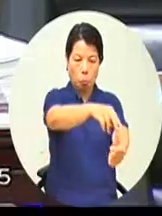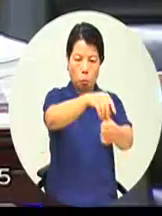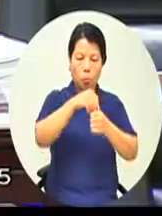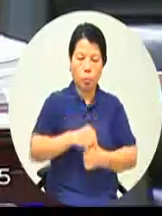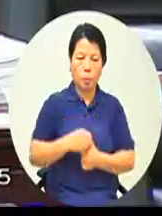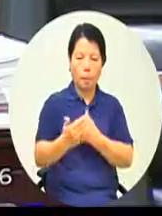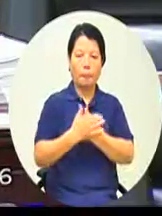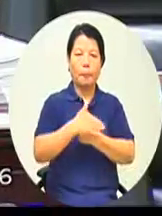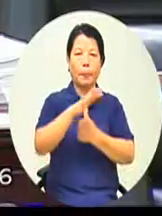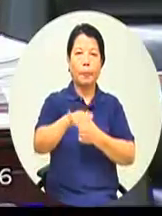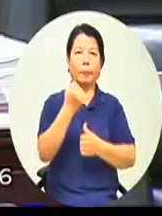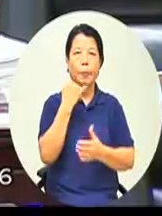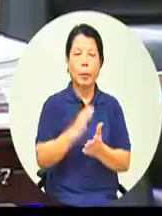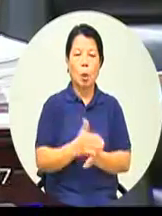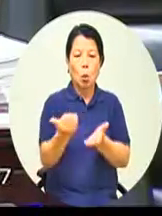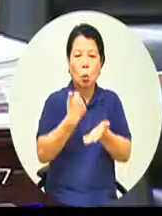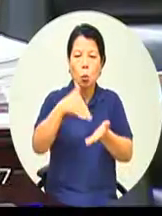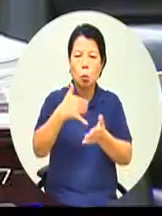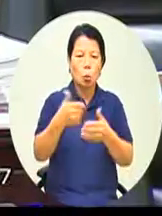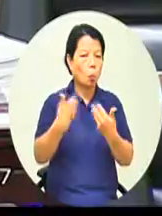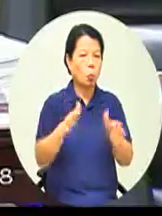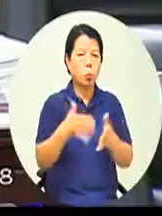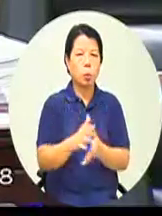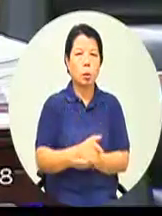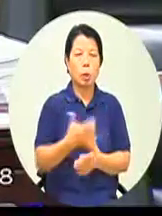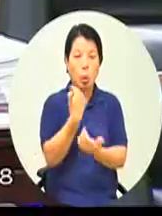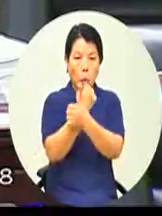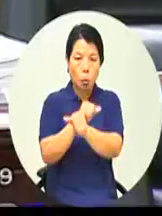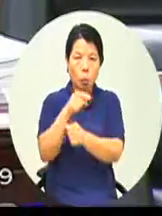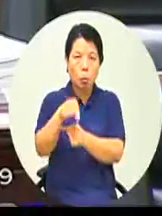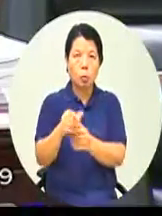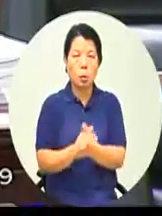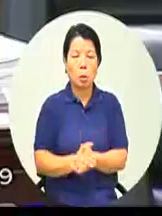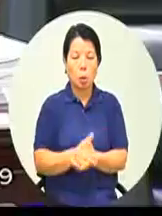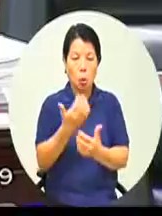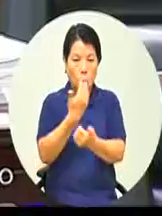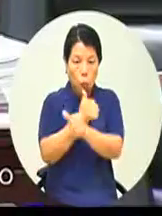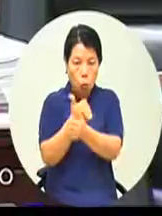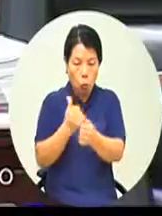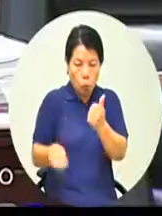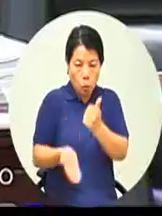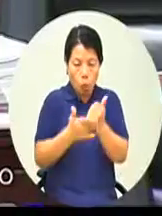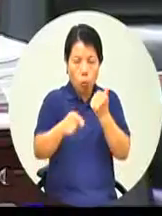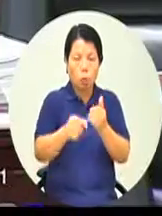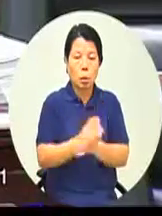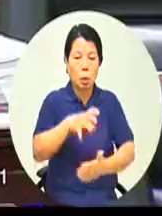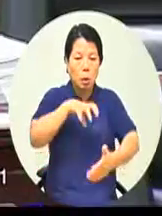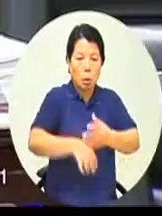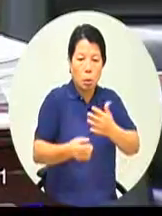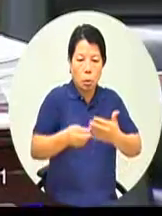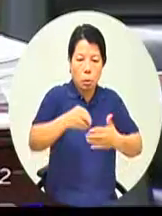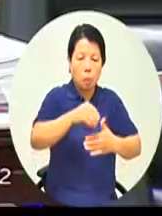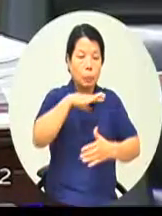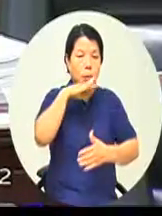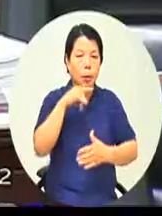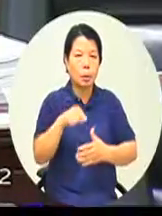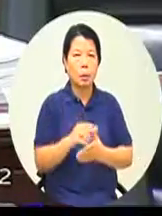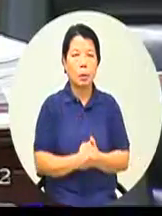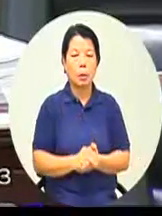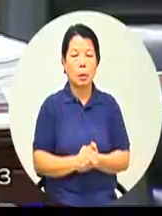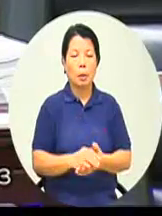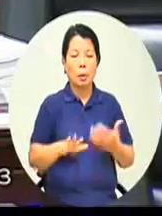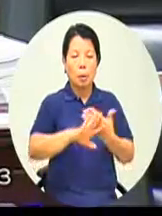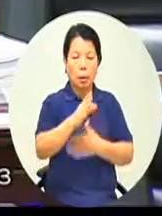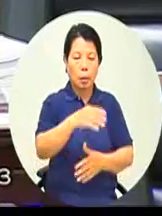底，咱毋免变遐济啊。吼，除非考试的遮，考试通过遮，要来生的遮，一定要经过考试嘛。其他照